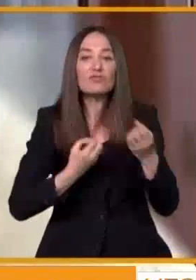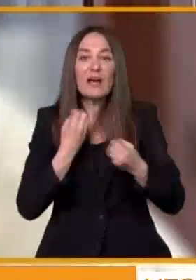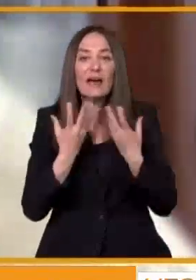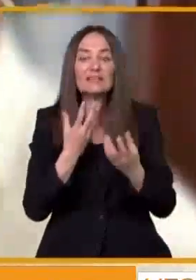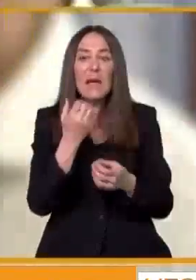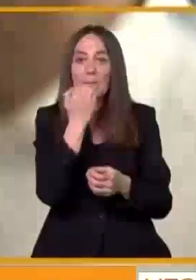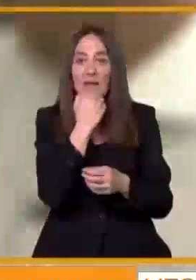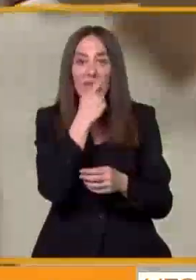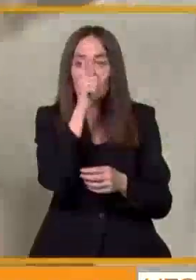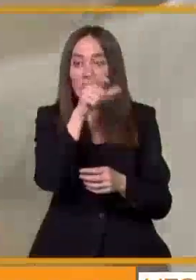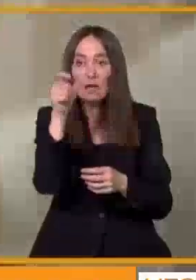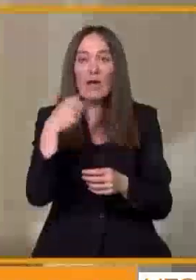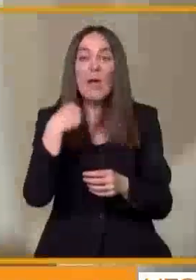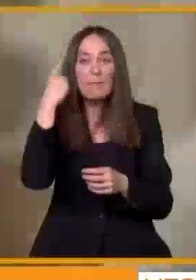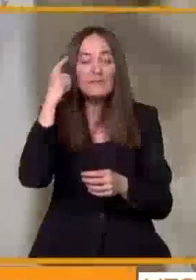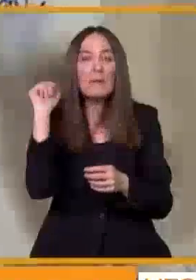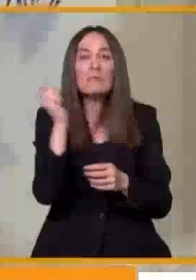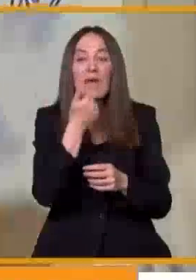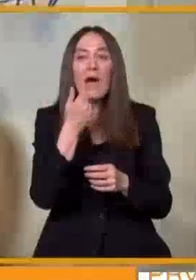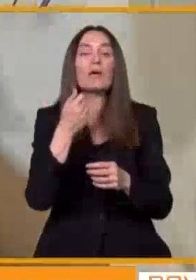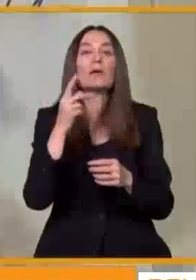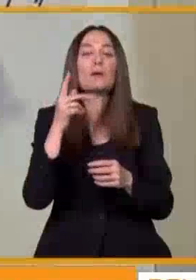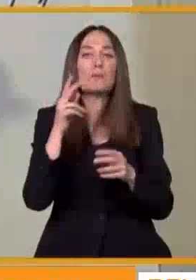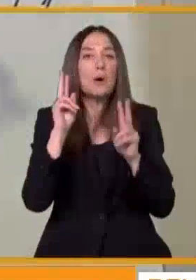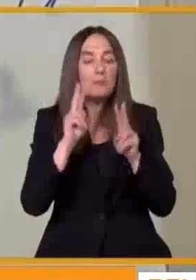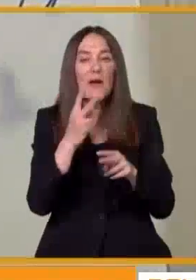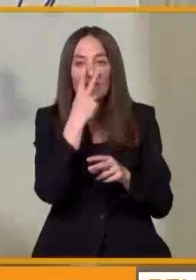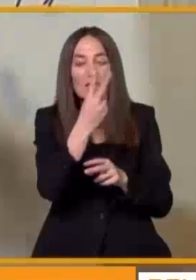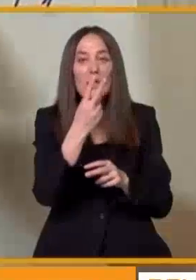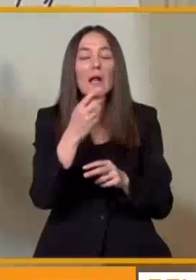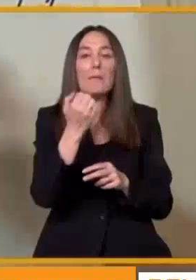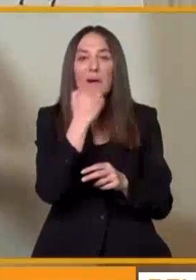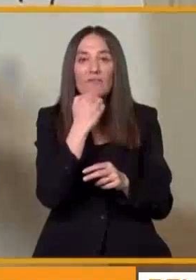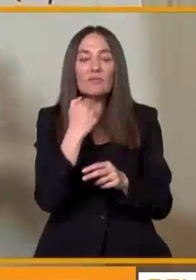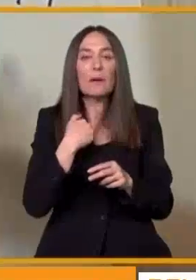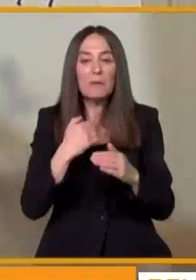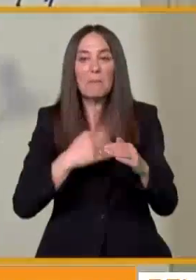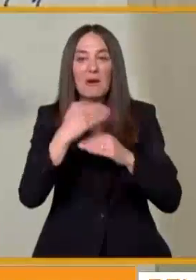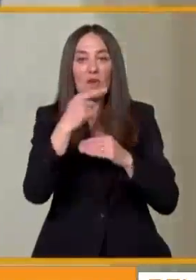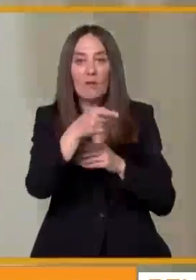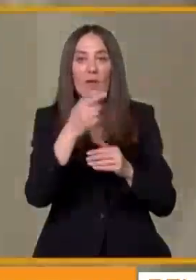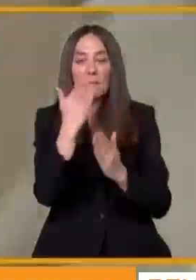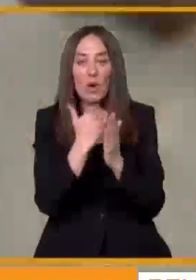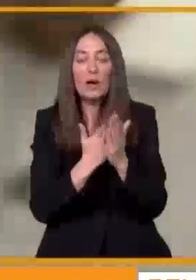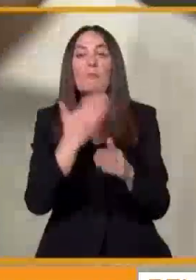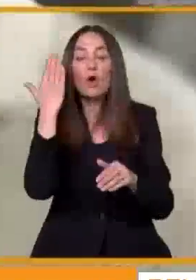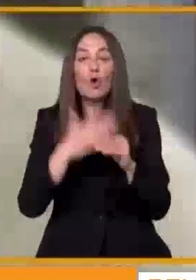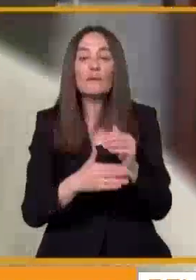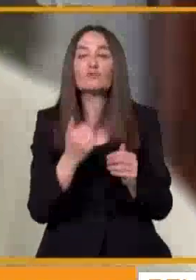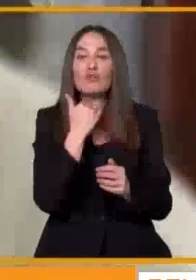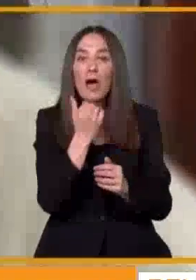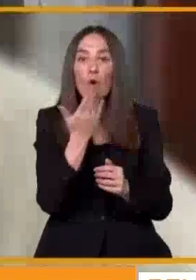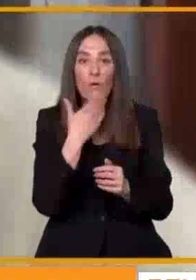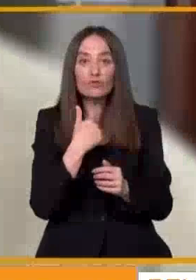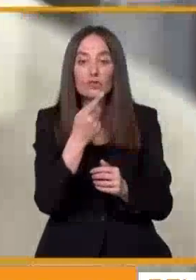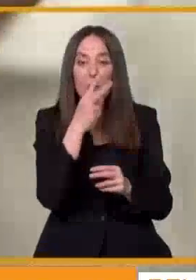privrednika koji, mislim da smo najoptimističnije očekivanja privrednika prevazišli sa ovakvim programom. I konačno, ako